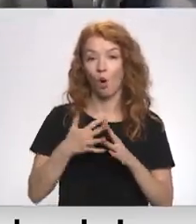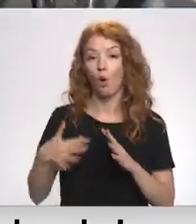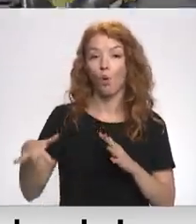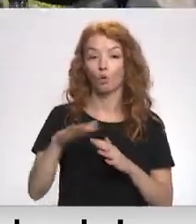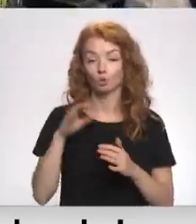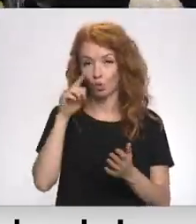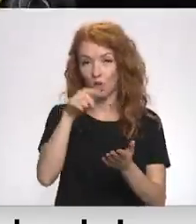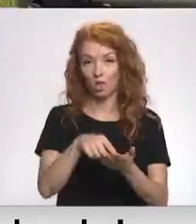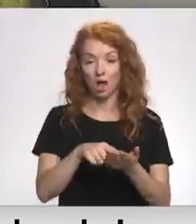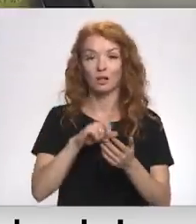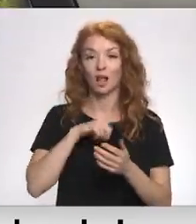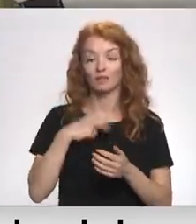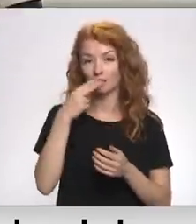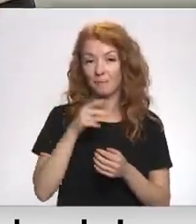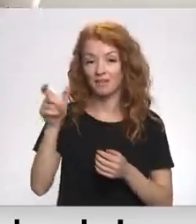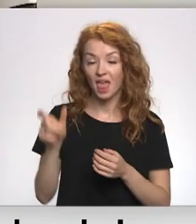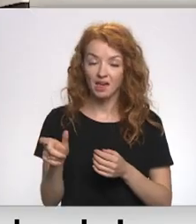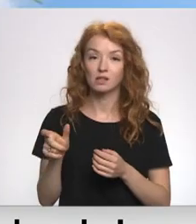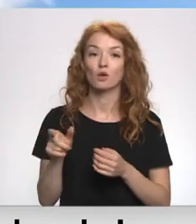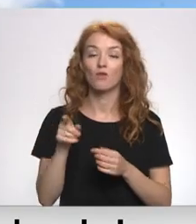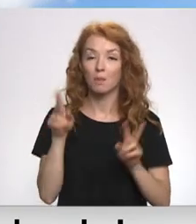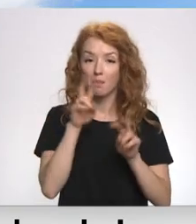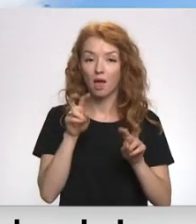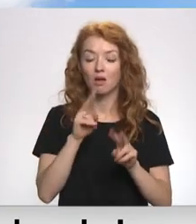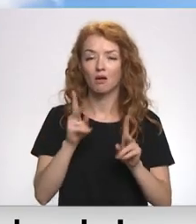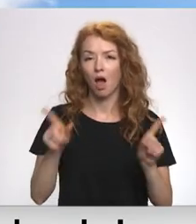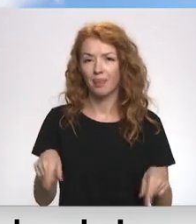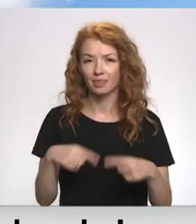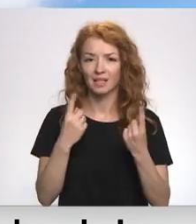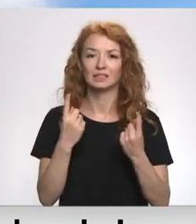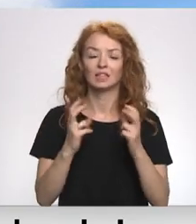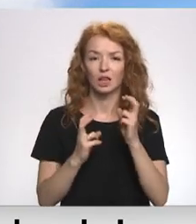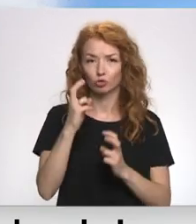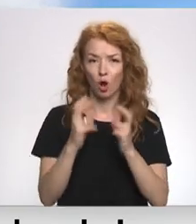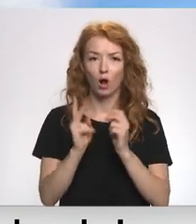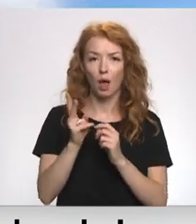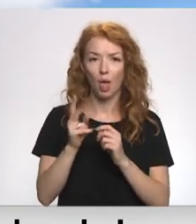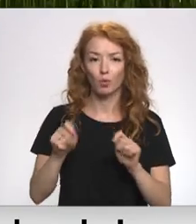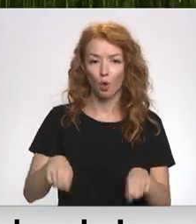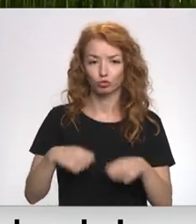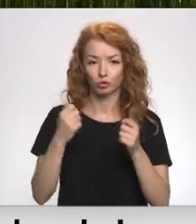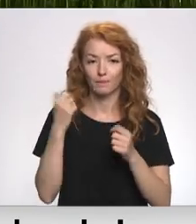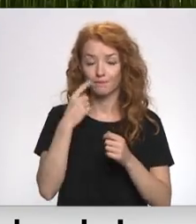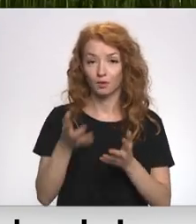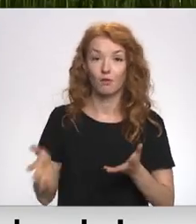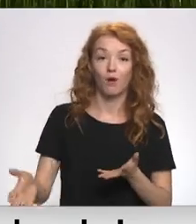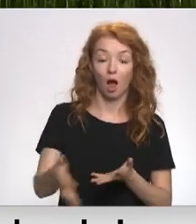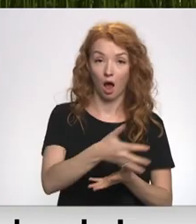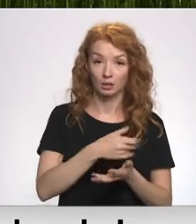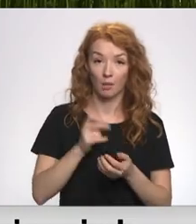nonācis Latvijas zemniekiem pētot, kā šeit attīstīt industriālo kaņepju audzēšanu. Vācam kaņepju